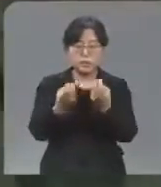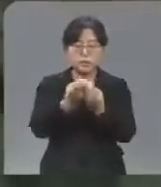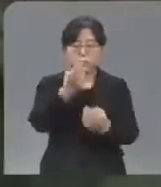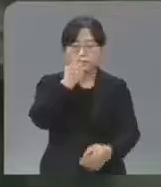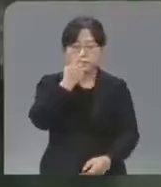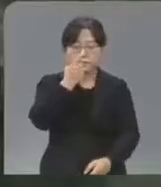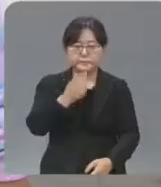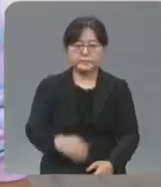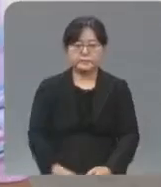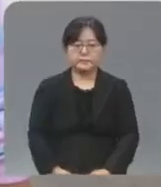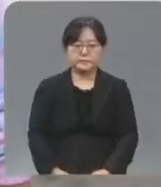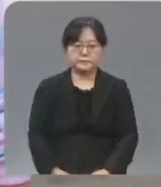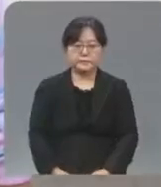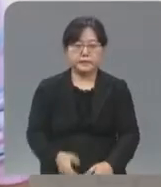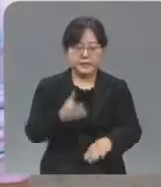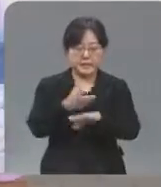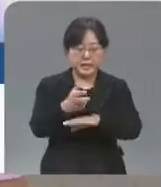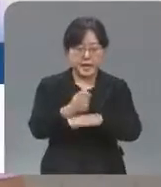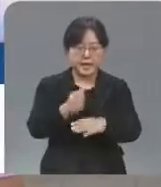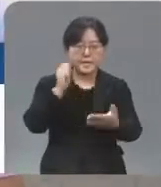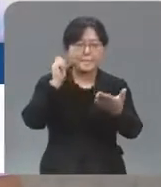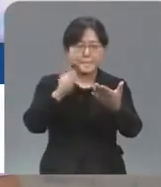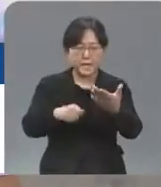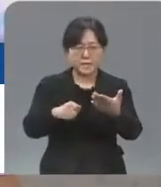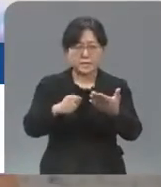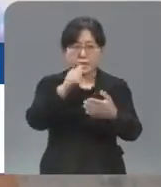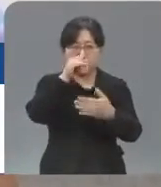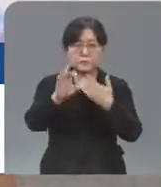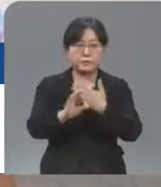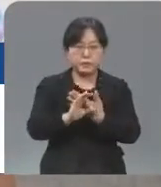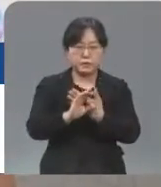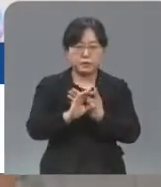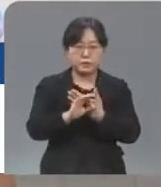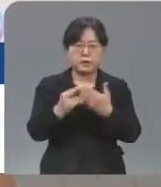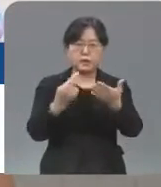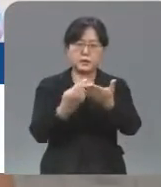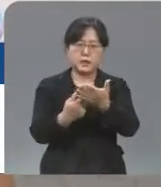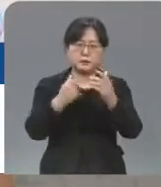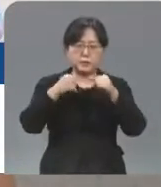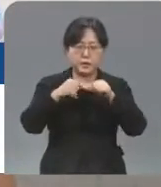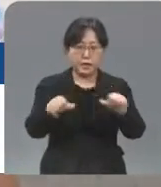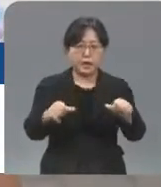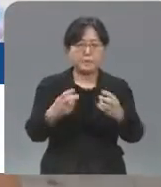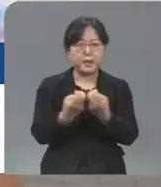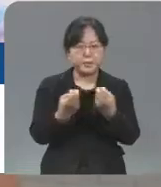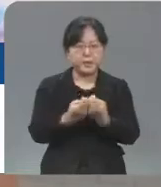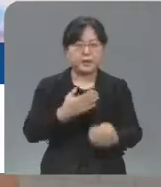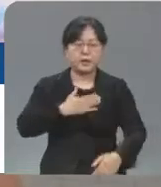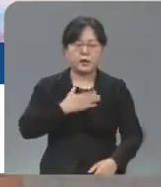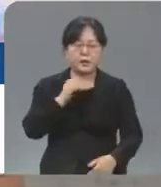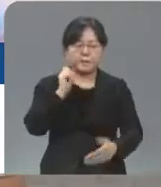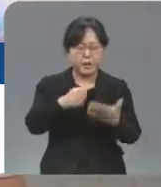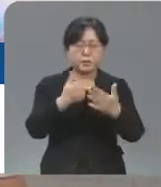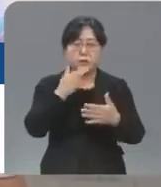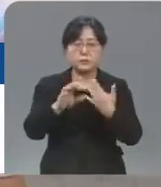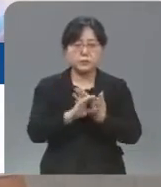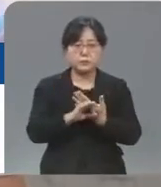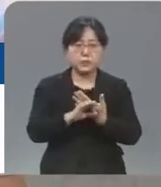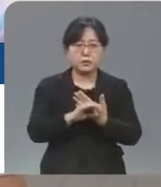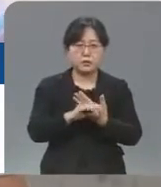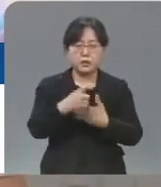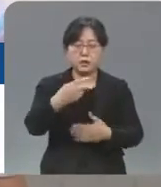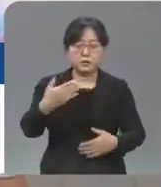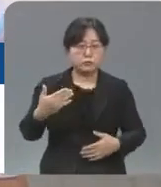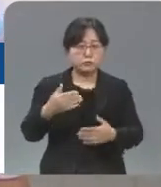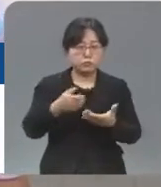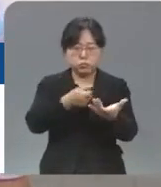익힙니다. 차에 망치가 있으면 창문을 깨고 가는 것도 알았고 망치가 없으면 소화기로